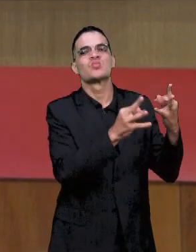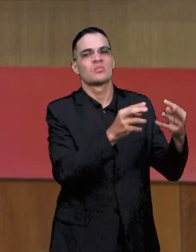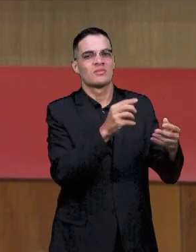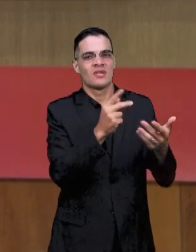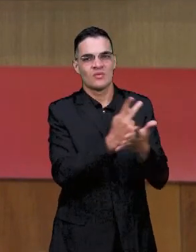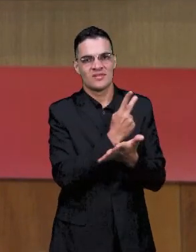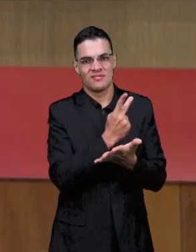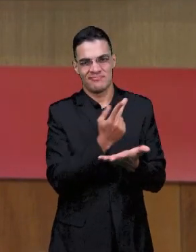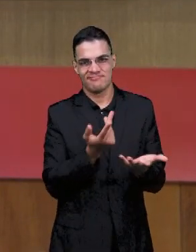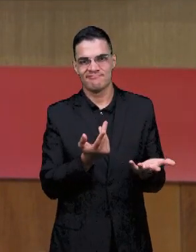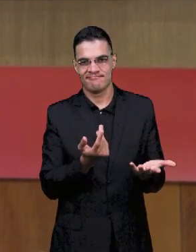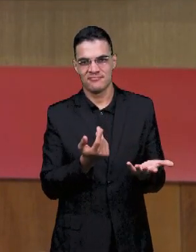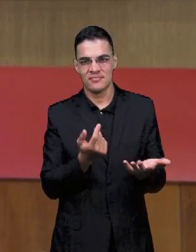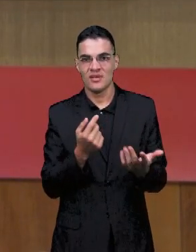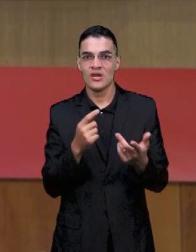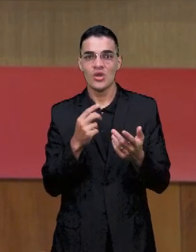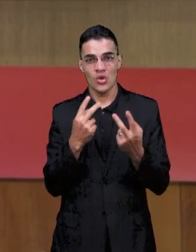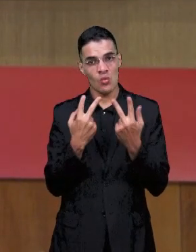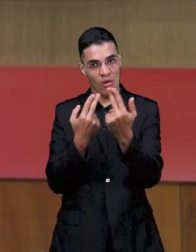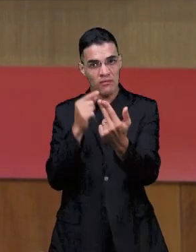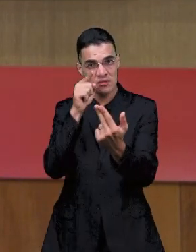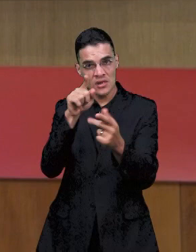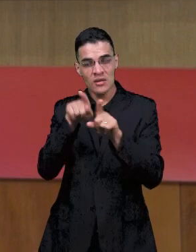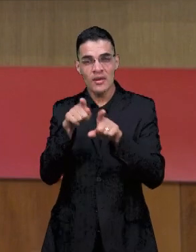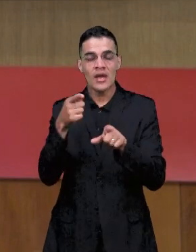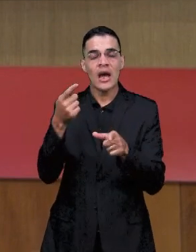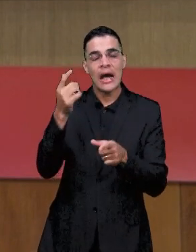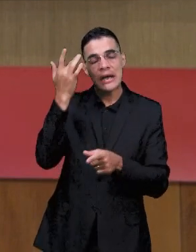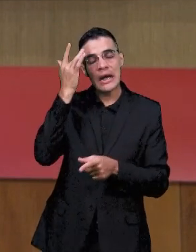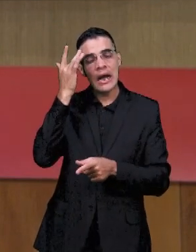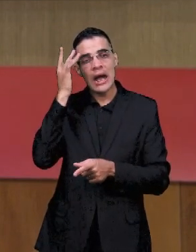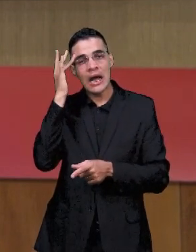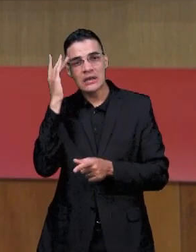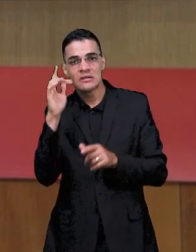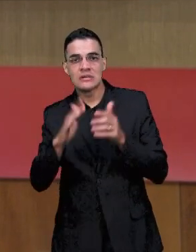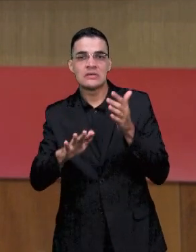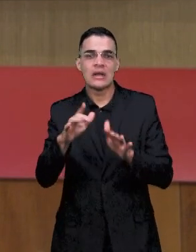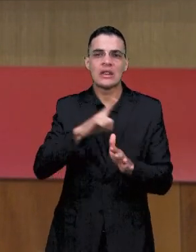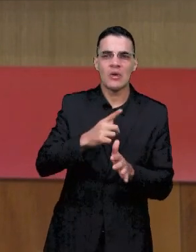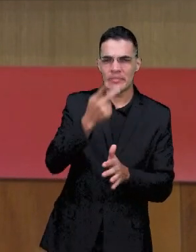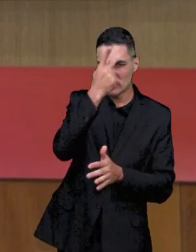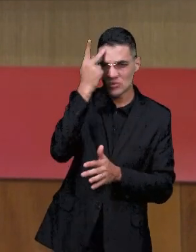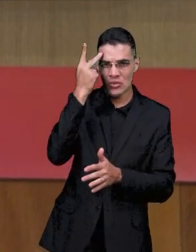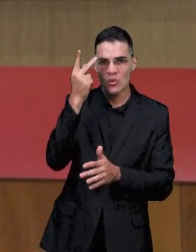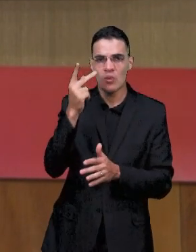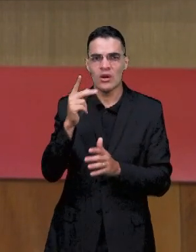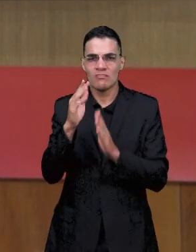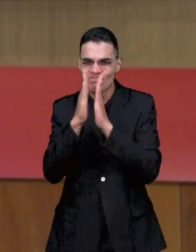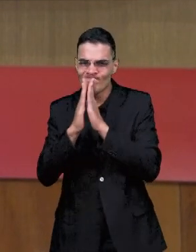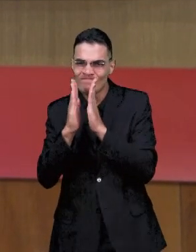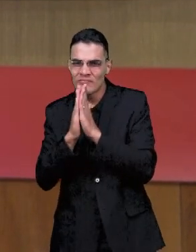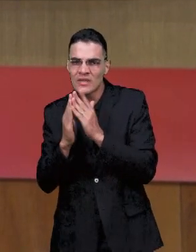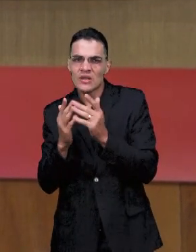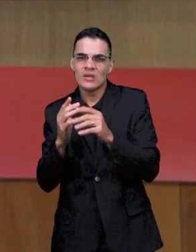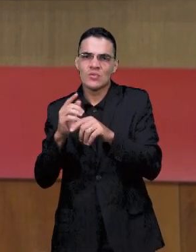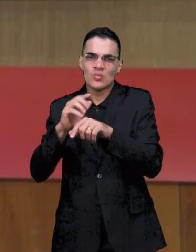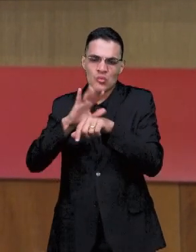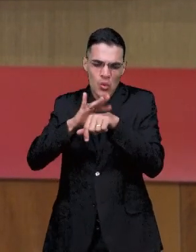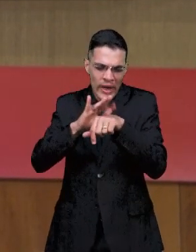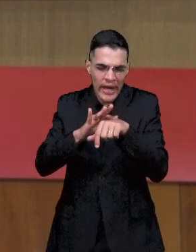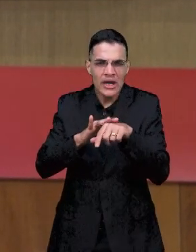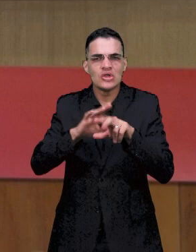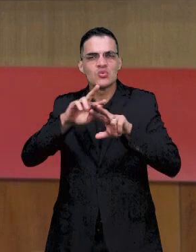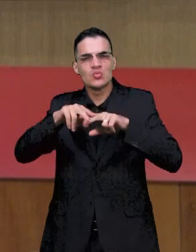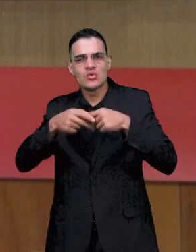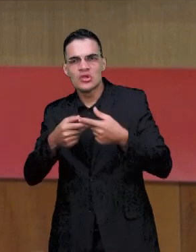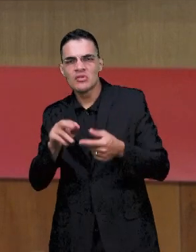печальные новости, мы слышим печальные новости, что мы делаем? Мы молимся и просим у Бога ответа. Но